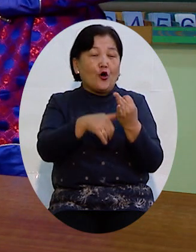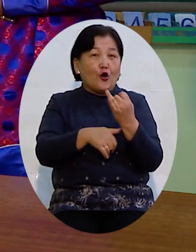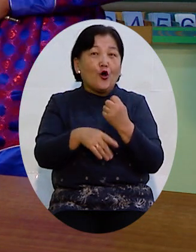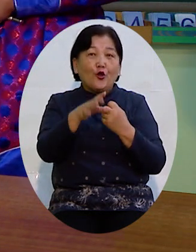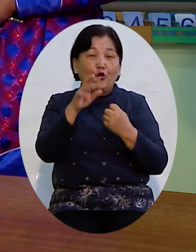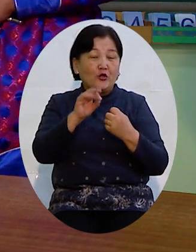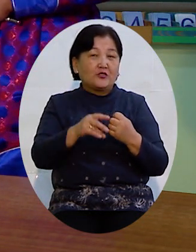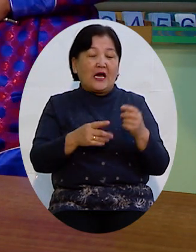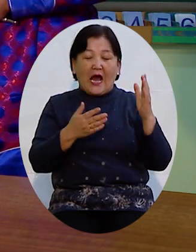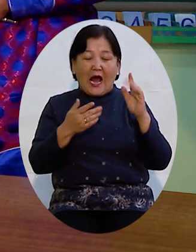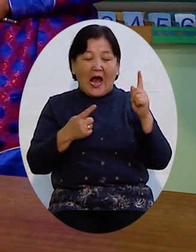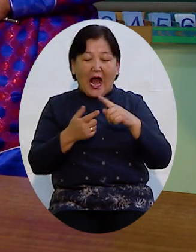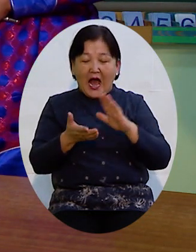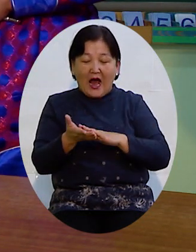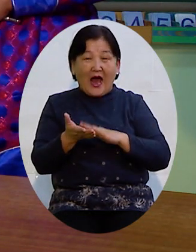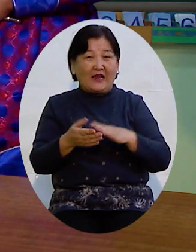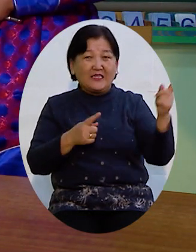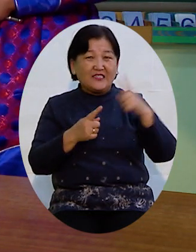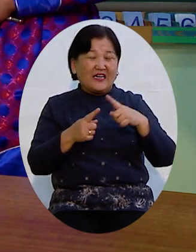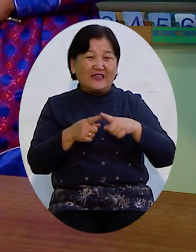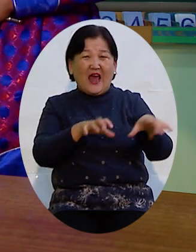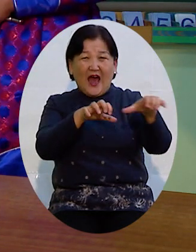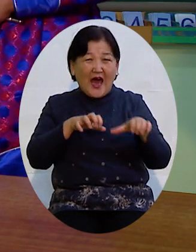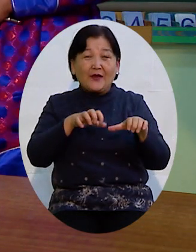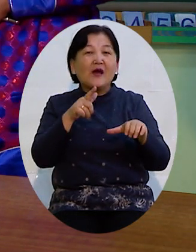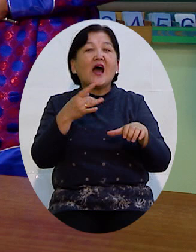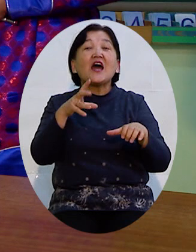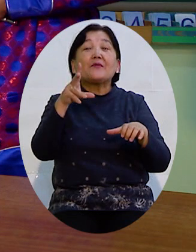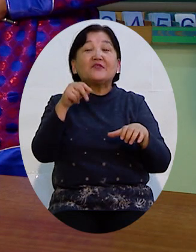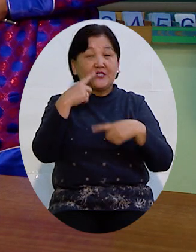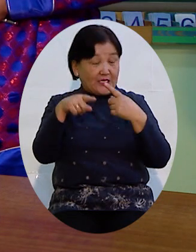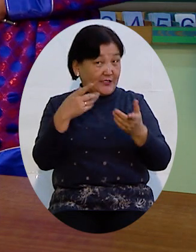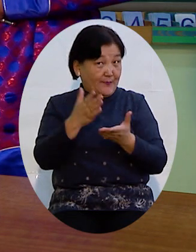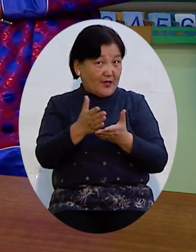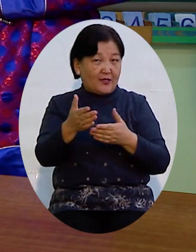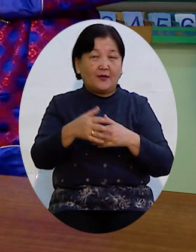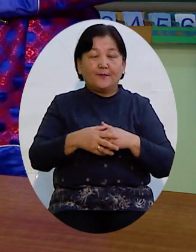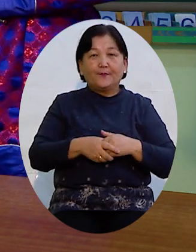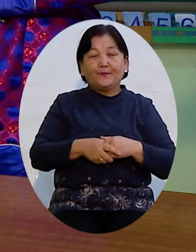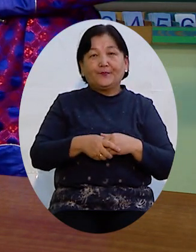Гар чангатай гэж ярьж ярих нь шүү дээ нутгийнх нь.